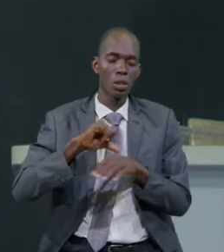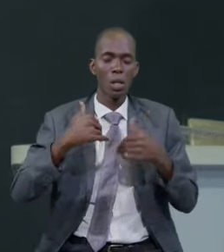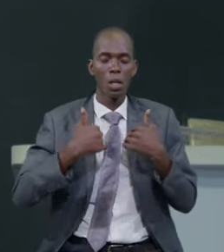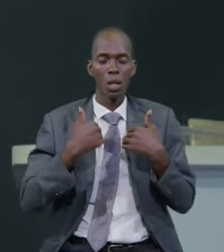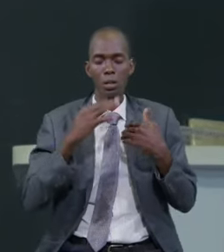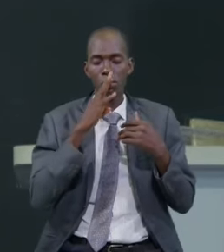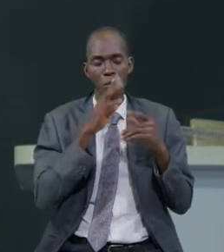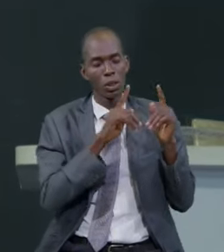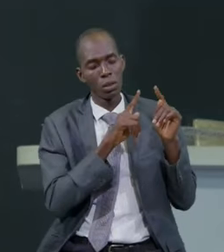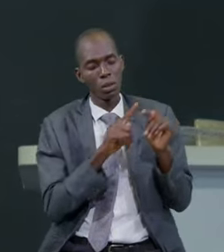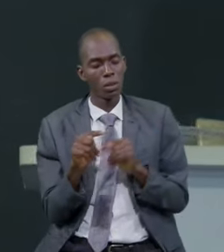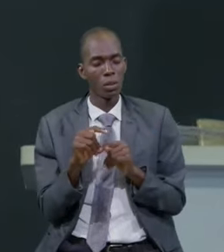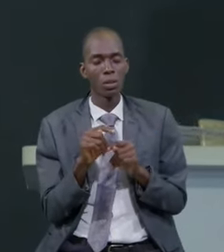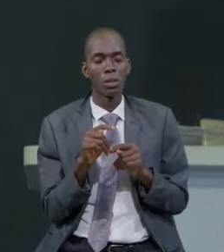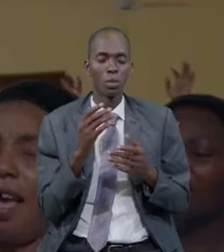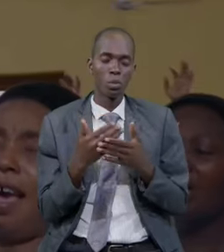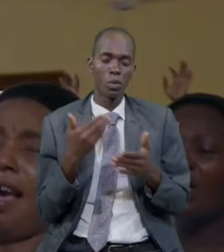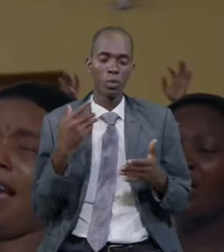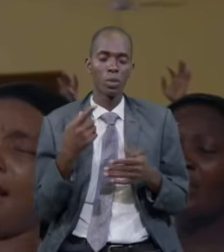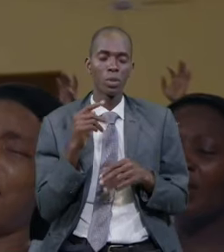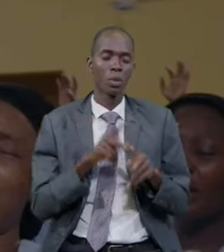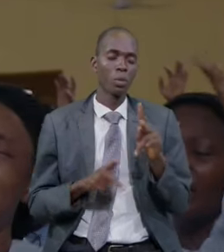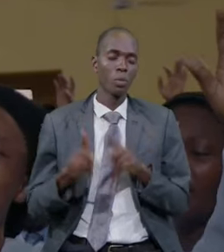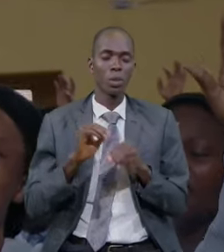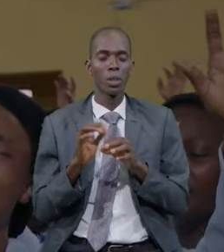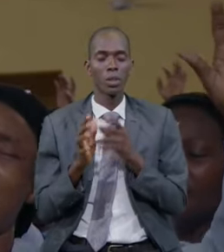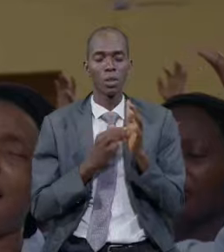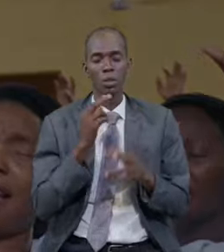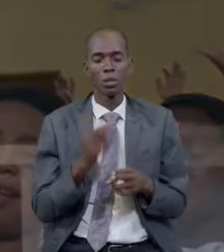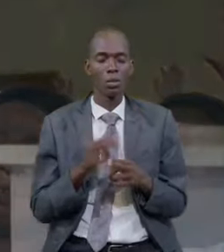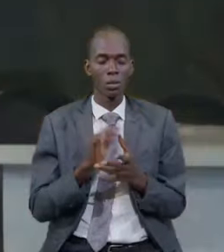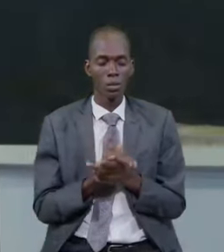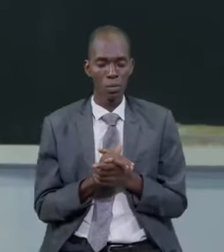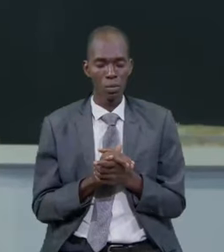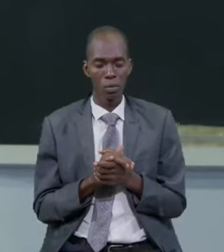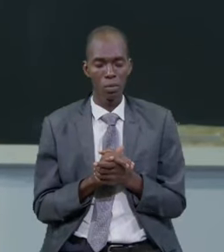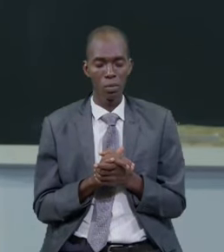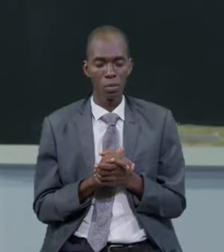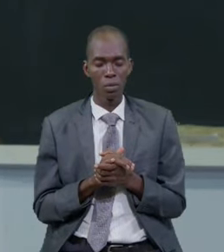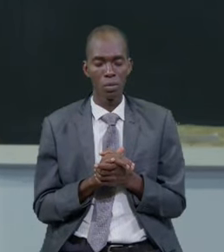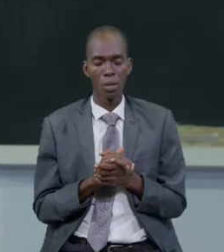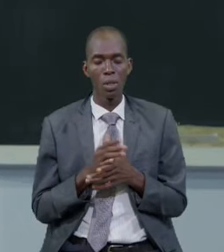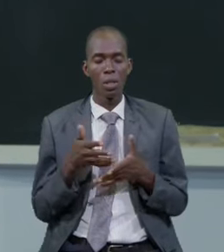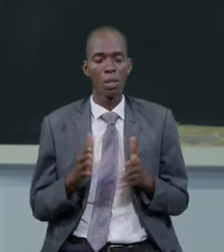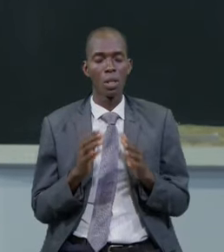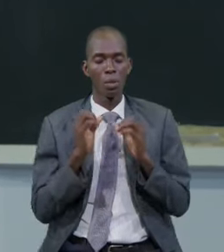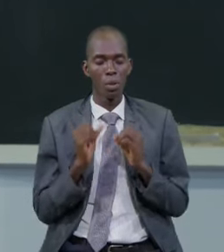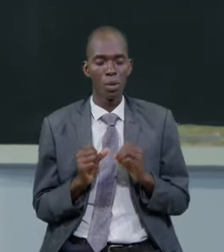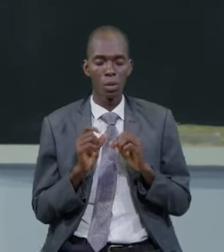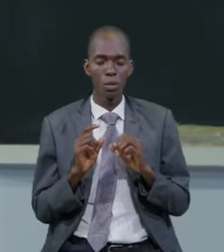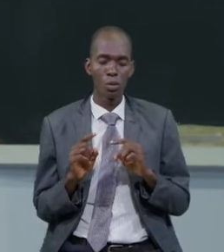transfiguré. Et sois transfiguré devant le peuple au nom de Jésus. Que la puissance va avec